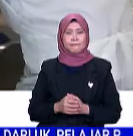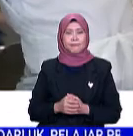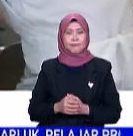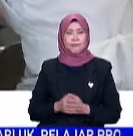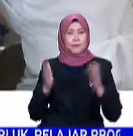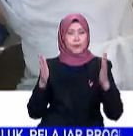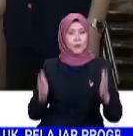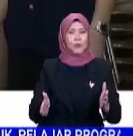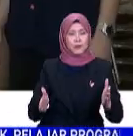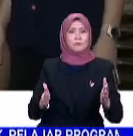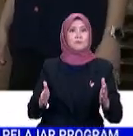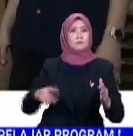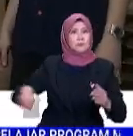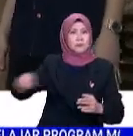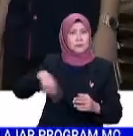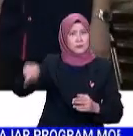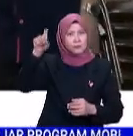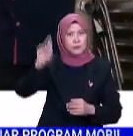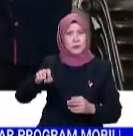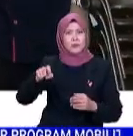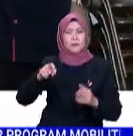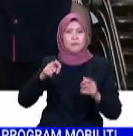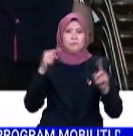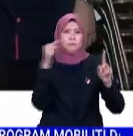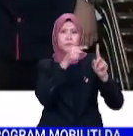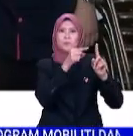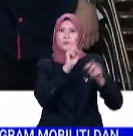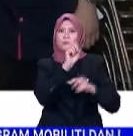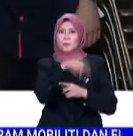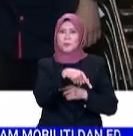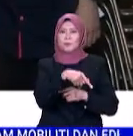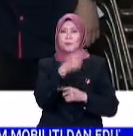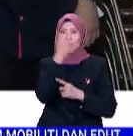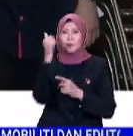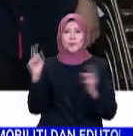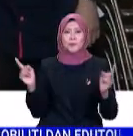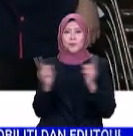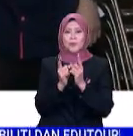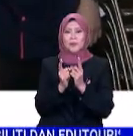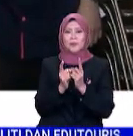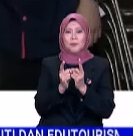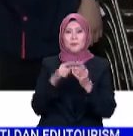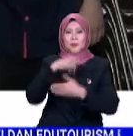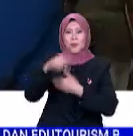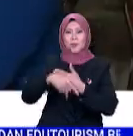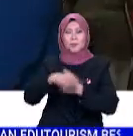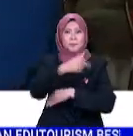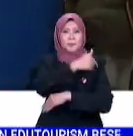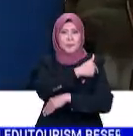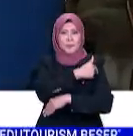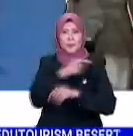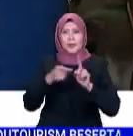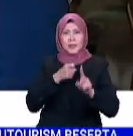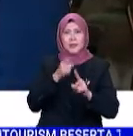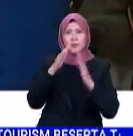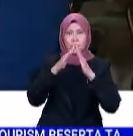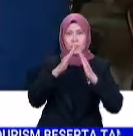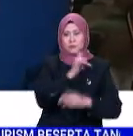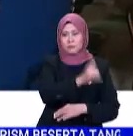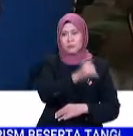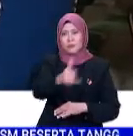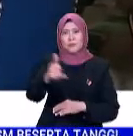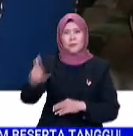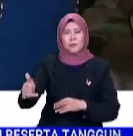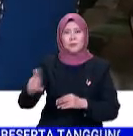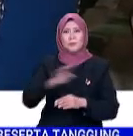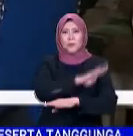Orang ramai diminta agar terus patuh SOP ditetapkan. Beliau ditemui selepas program mobilisasi vaksinasi dari rumah ke rumah di Bukit